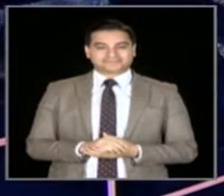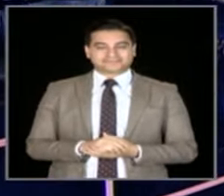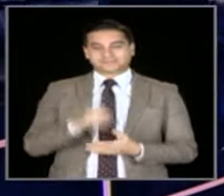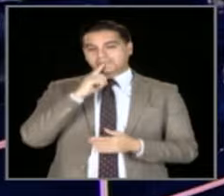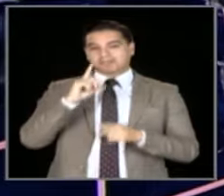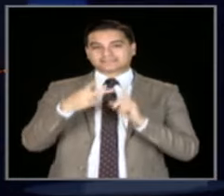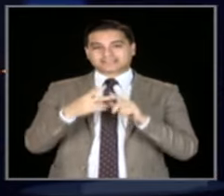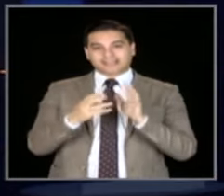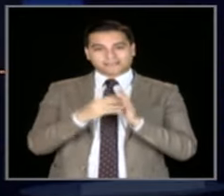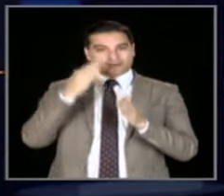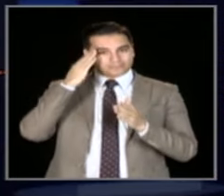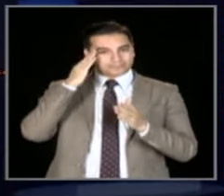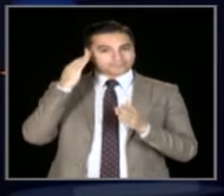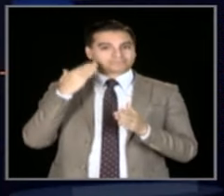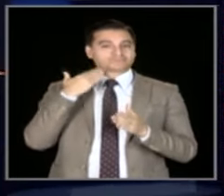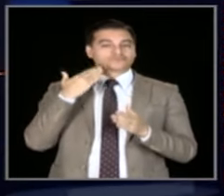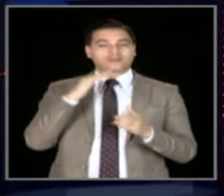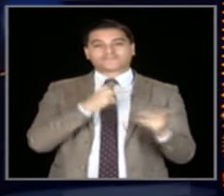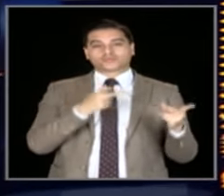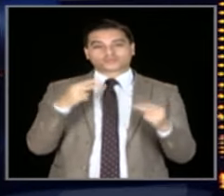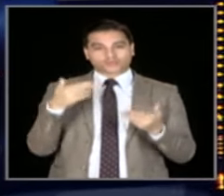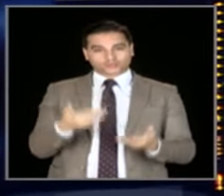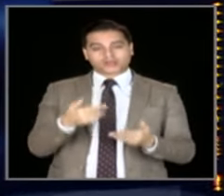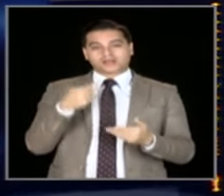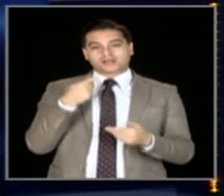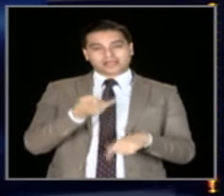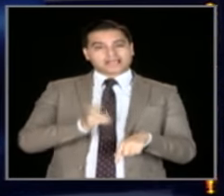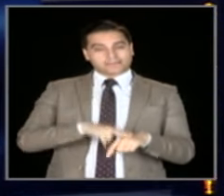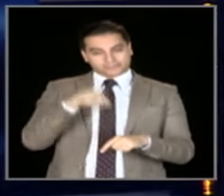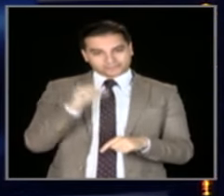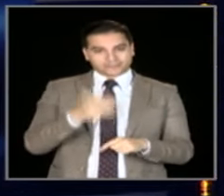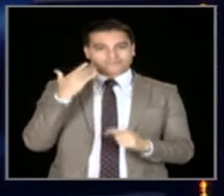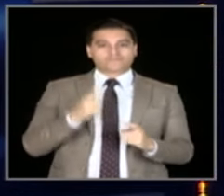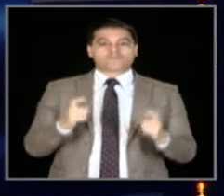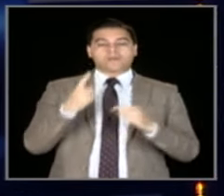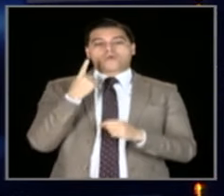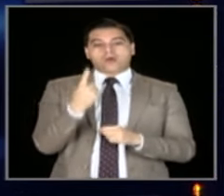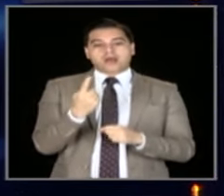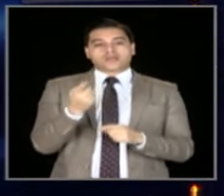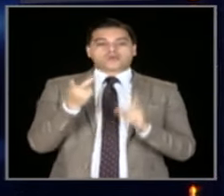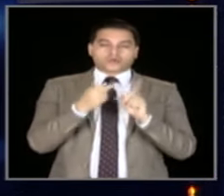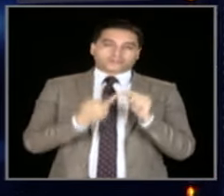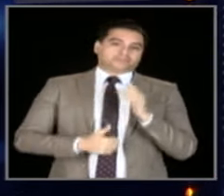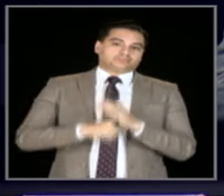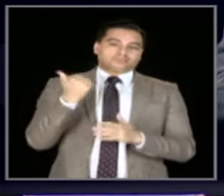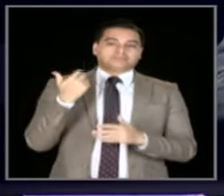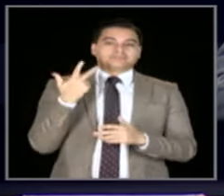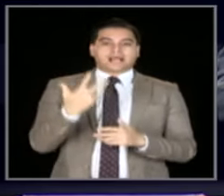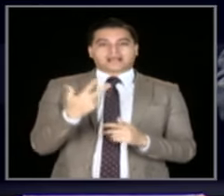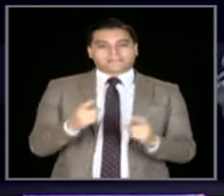اما الجامعه الثانيه واللي مشرفانا في الاستوديو هم كمان اتهزموا في مباراة واحدة وفازوا في 3